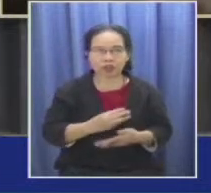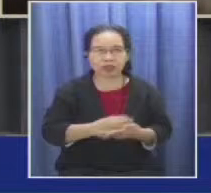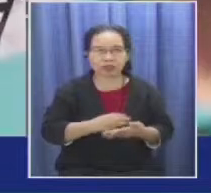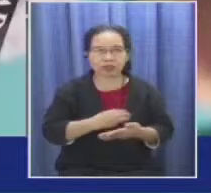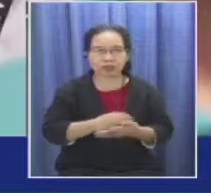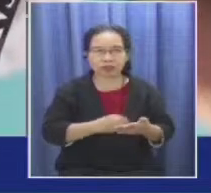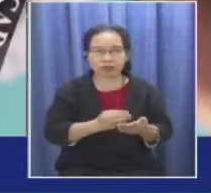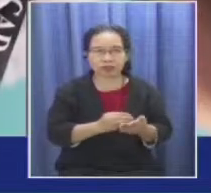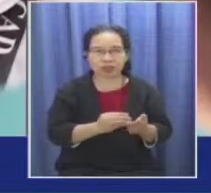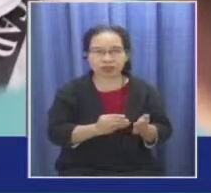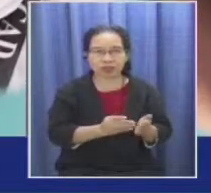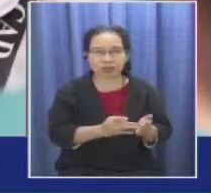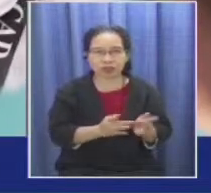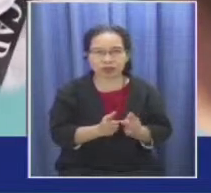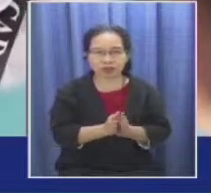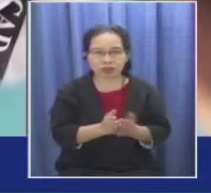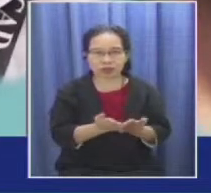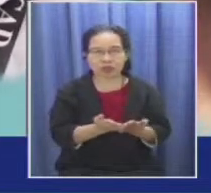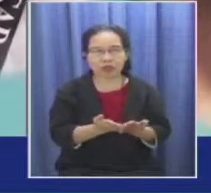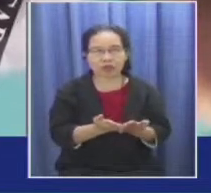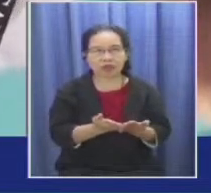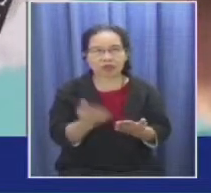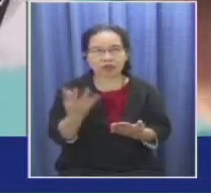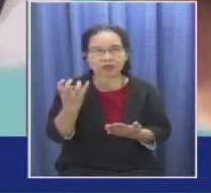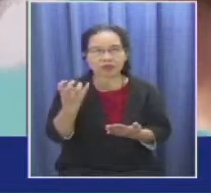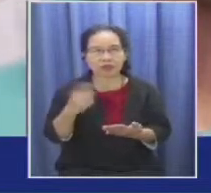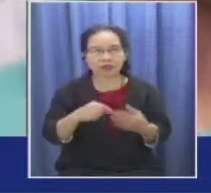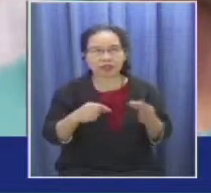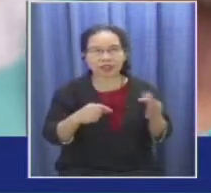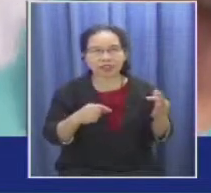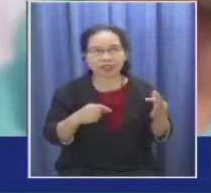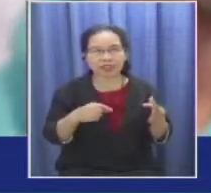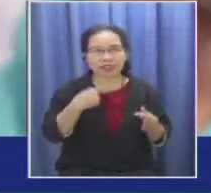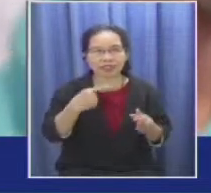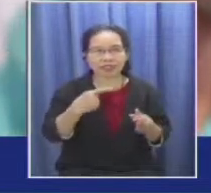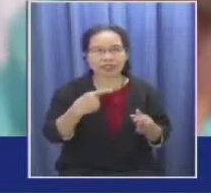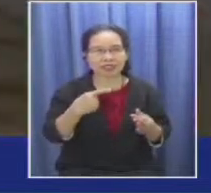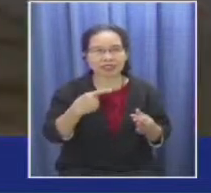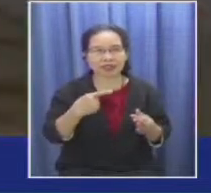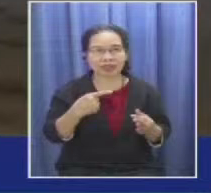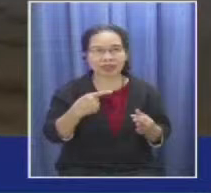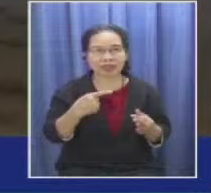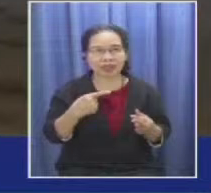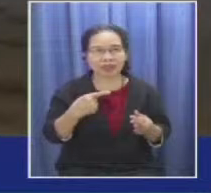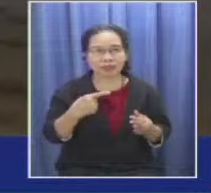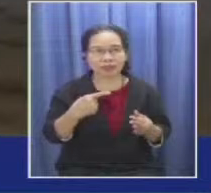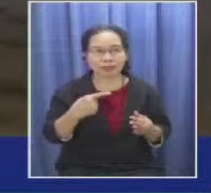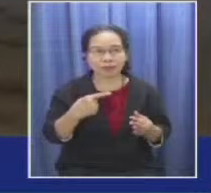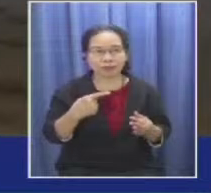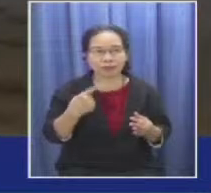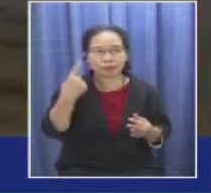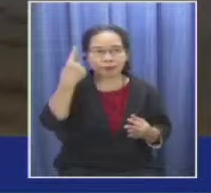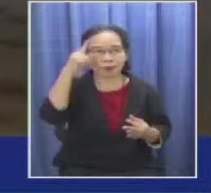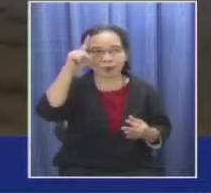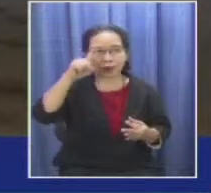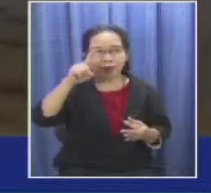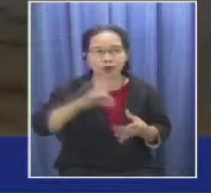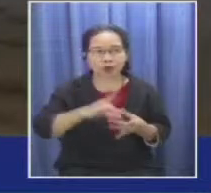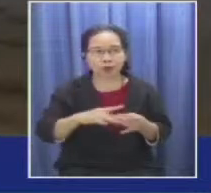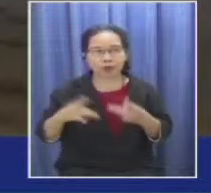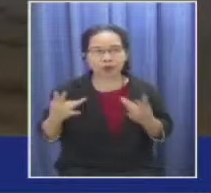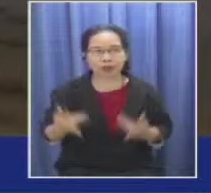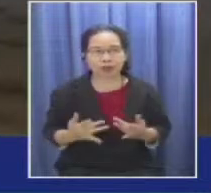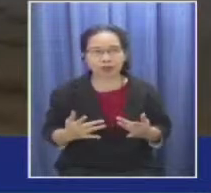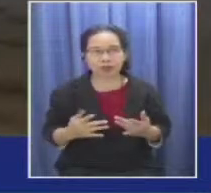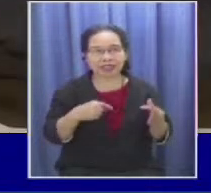tie ɛno nti ehia sɛ yɛnya akoma mu tie awɔ sɛ yɛnya akoma mu tie ma yɛ nyanko nipa sɛdeɛ Twerɛ